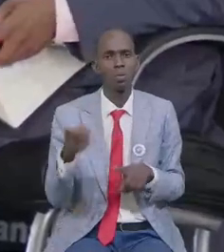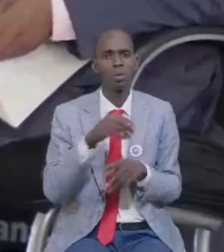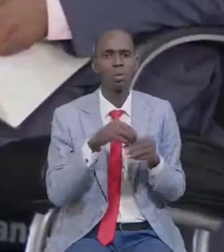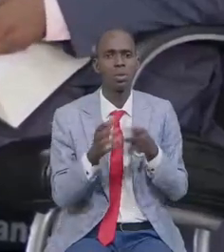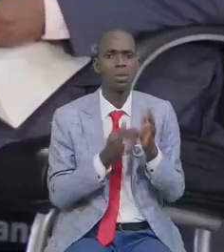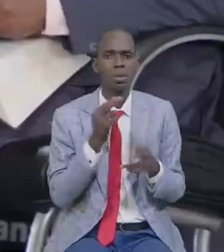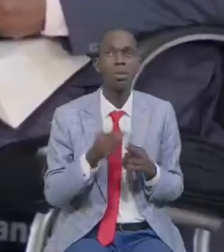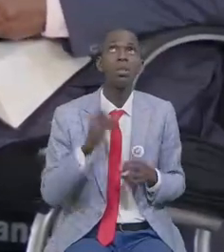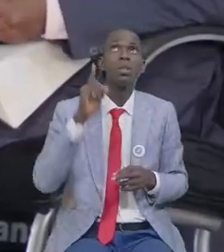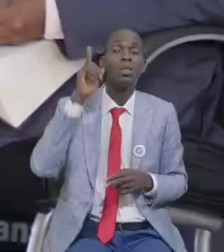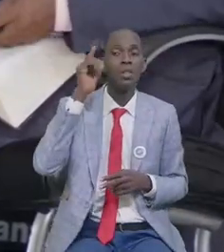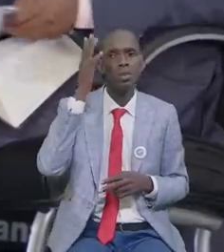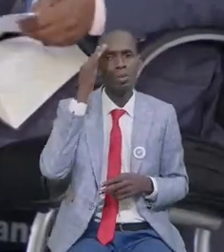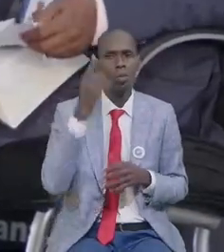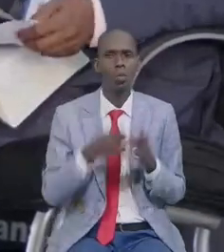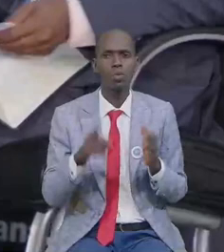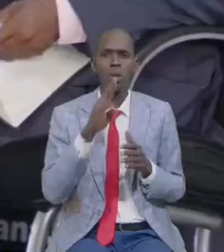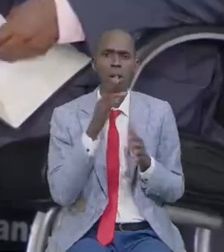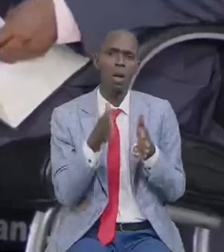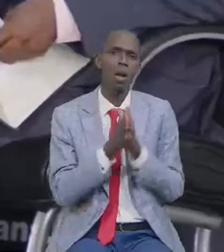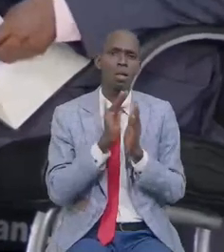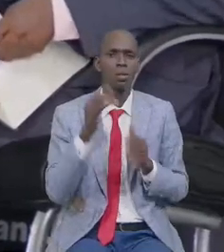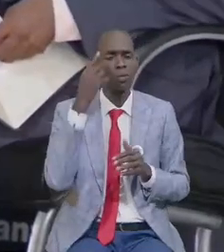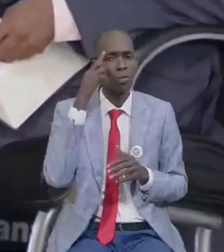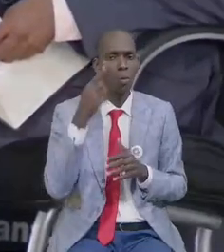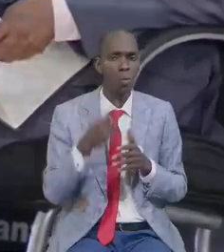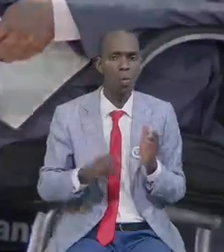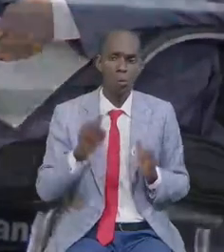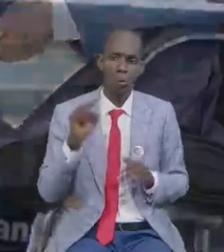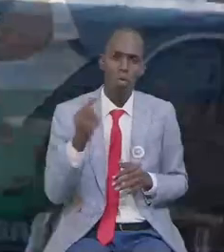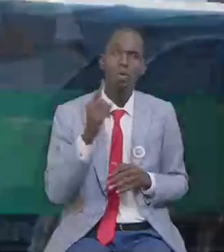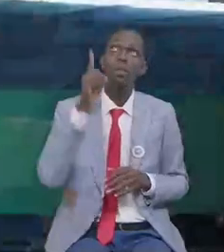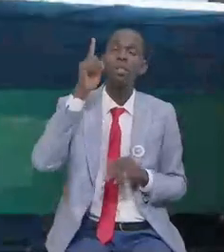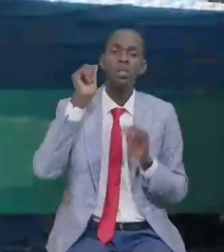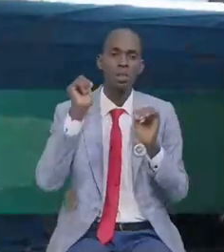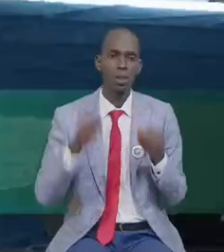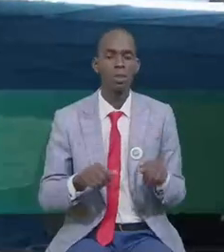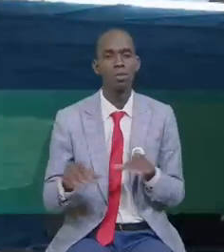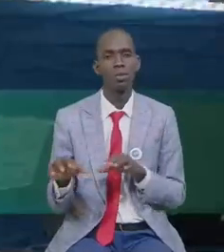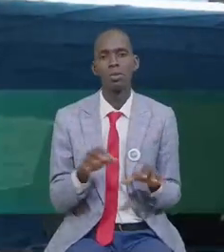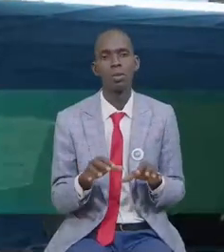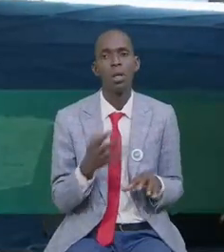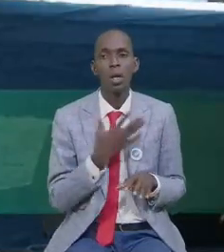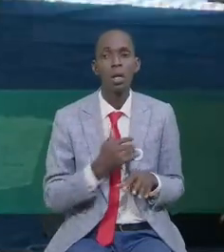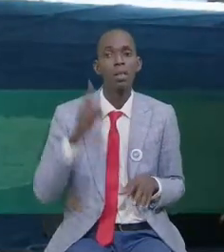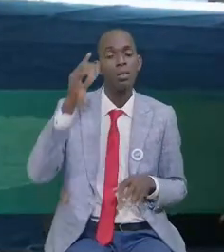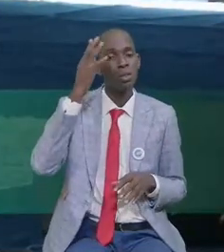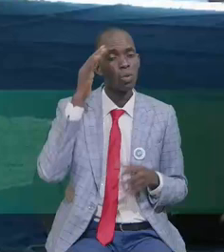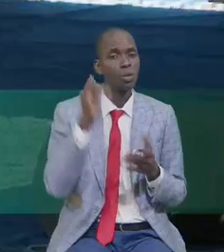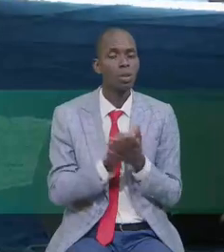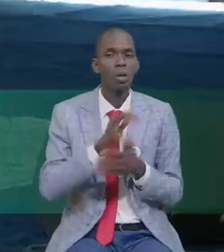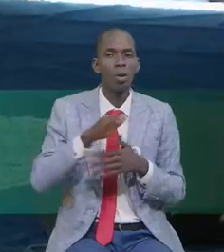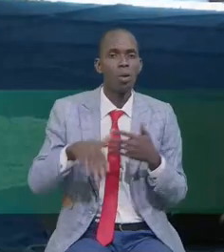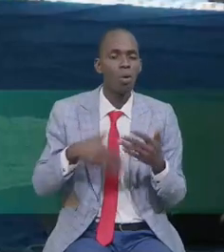Il sait que tu demandes quelque chose. Ce que lui seul peut faire. Et il sait